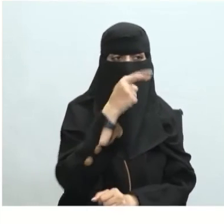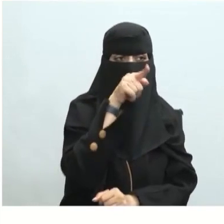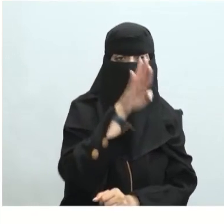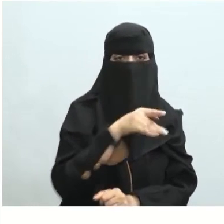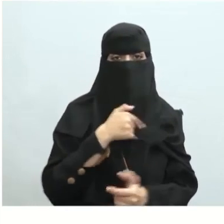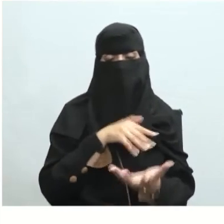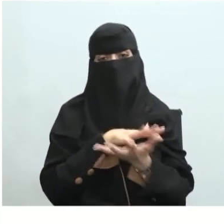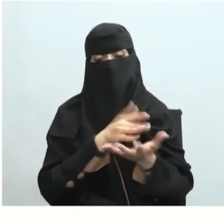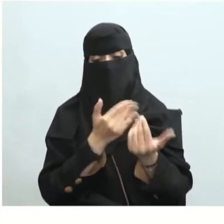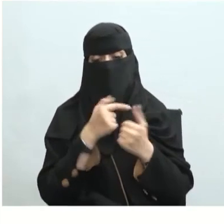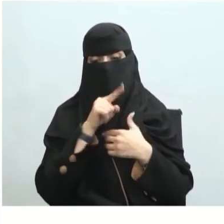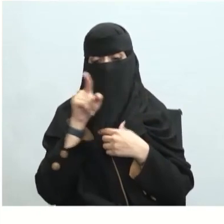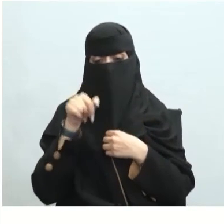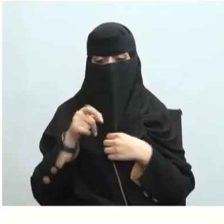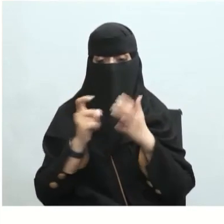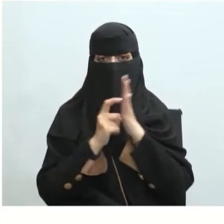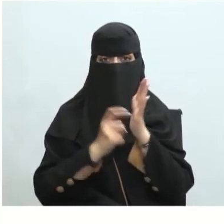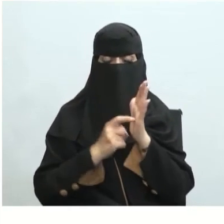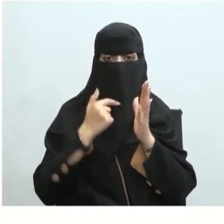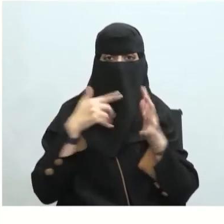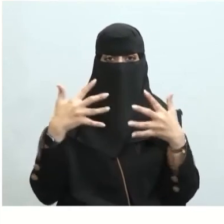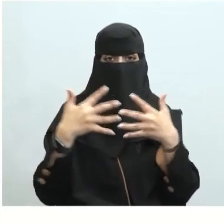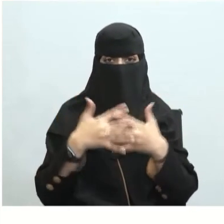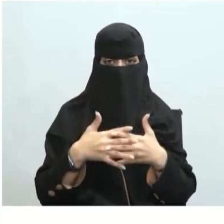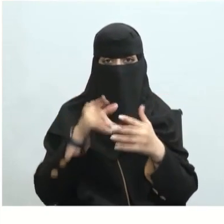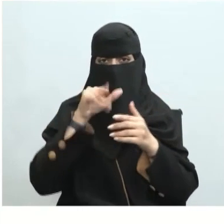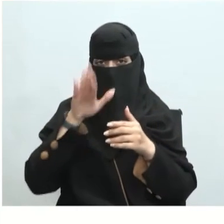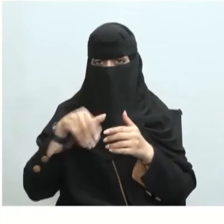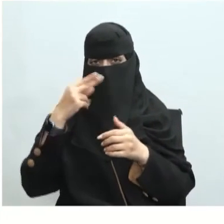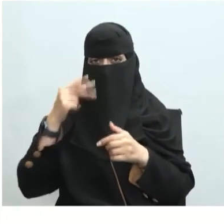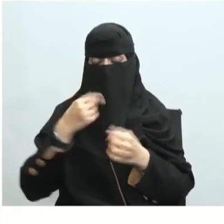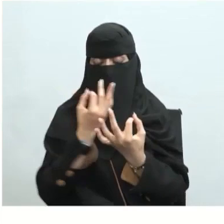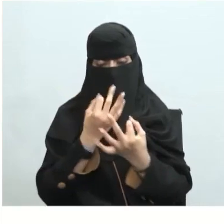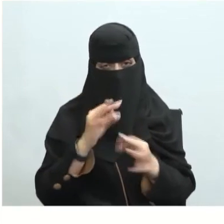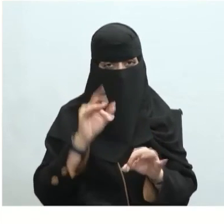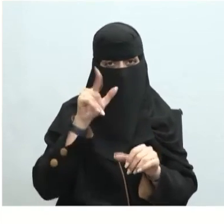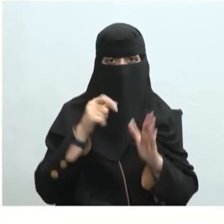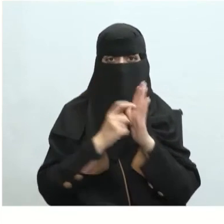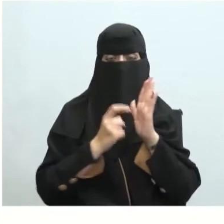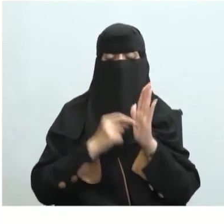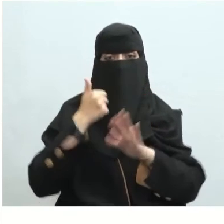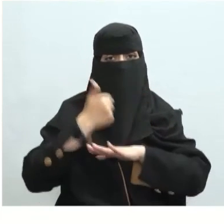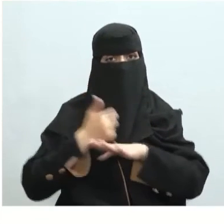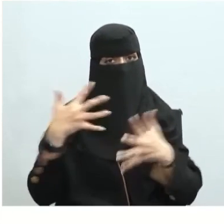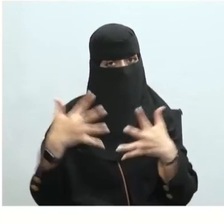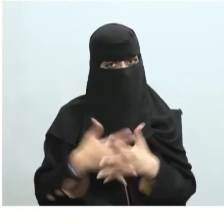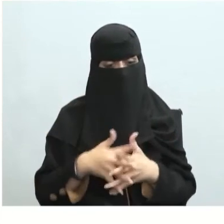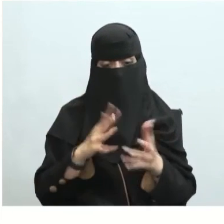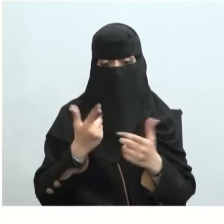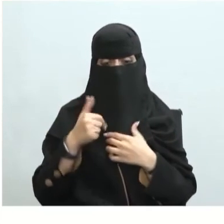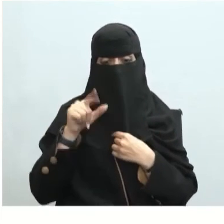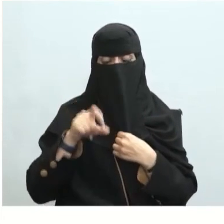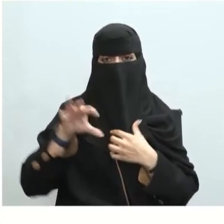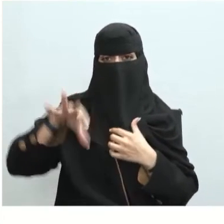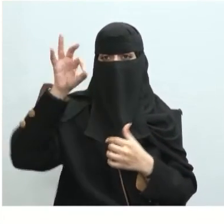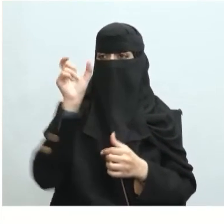ما كتبته هنا في استنتاج عناصر فنيه مشتركه تشترك فيها هذه الفنون كل هذه الفنون ما هي العناصر الفنيه المشتركه احسنتم هو